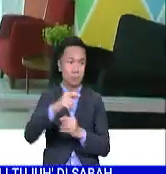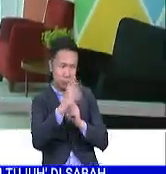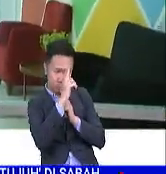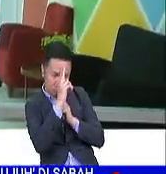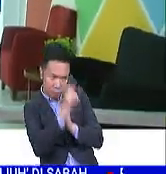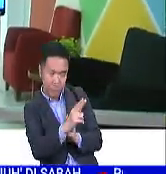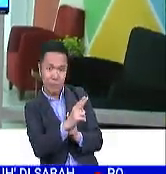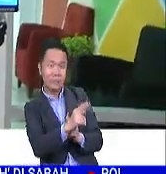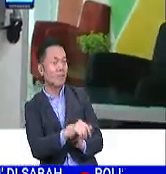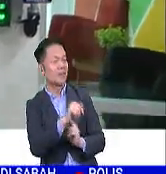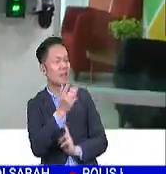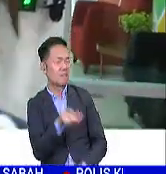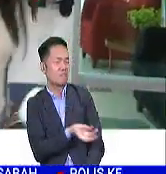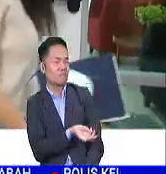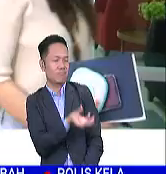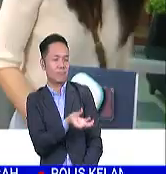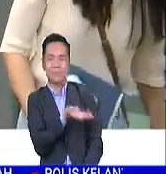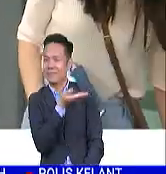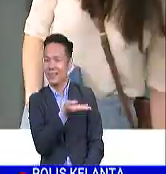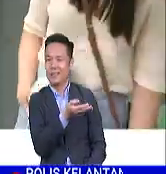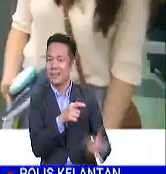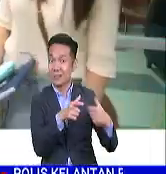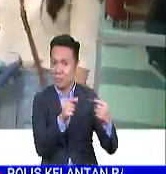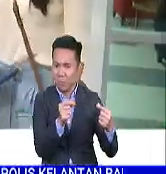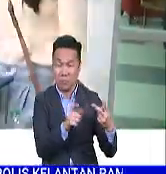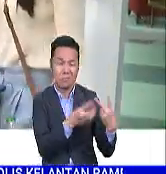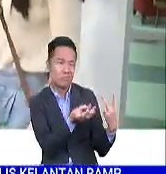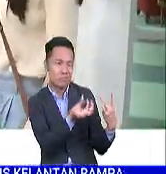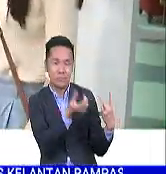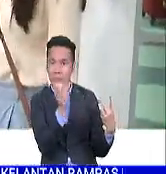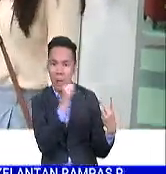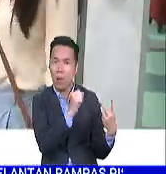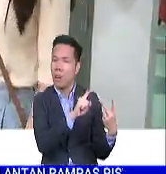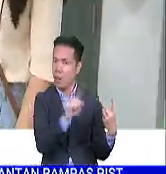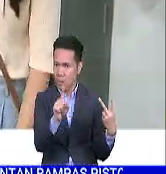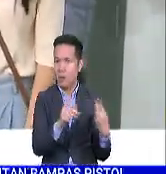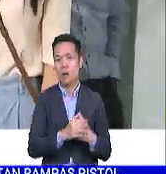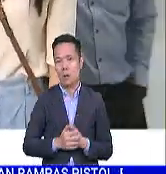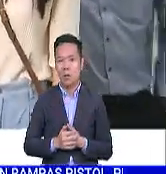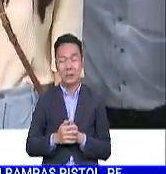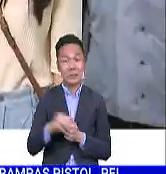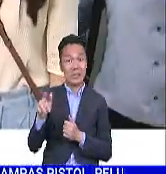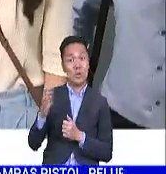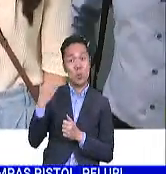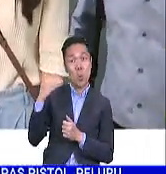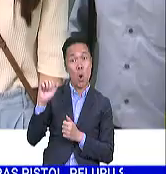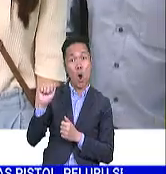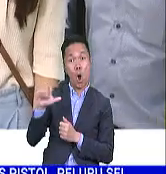tidak boleh memandang mudah cabaran dari pasukan seperti Jepun dan Taiwan. Ditanya sama ada isu juara All